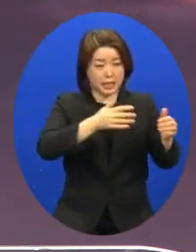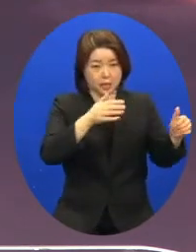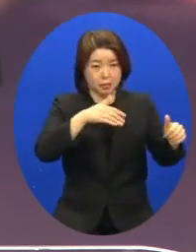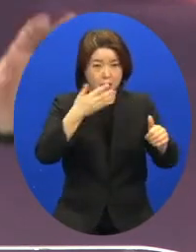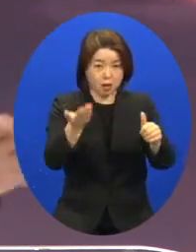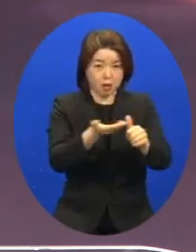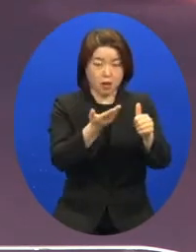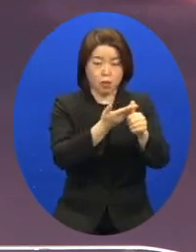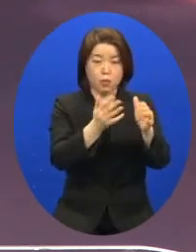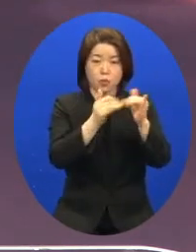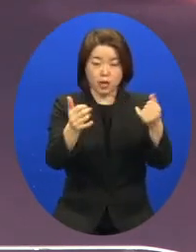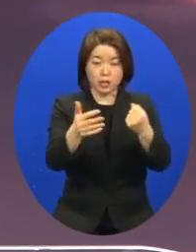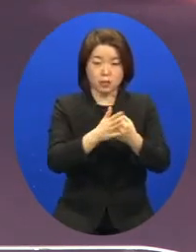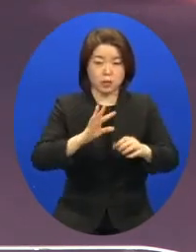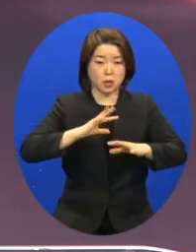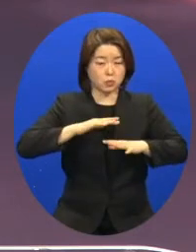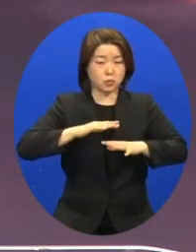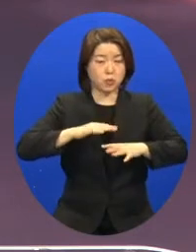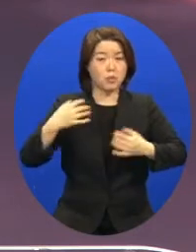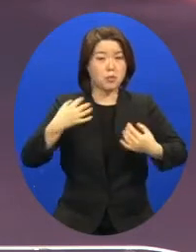두려움과 염려가 다 사라졌습니까?